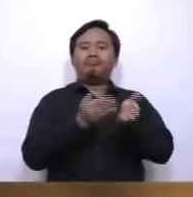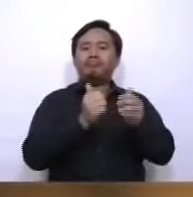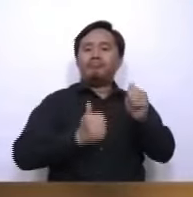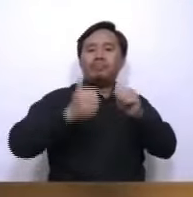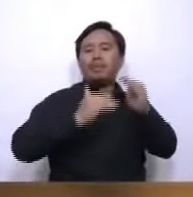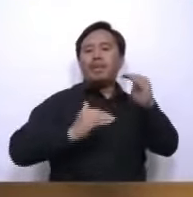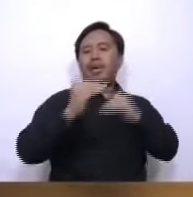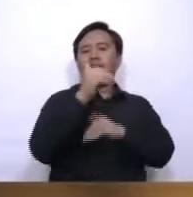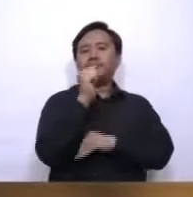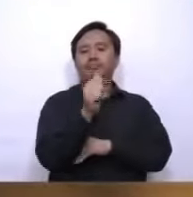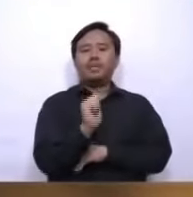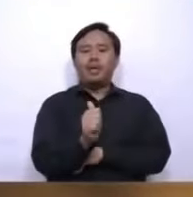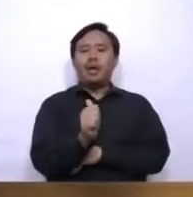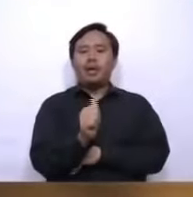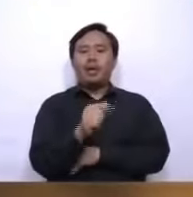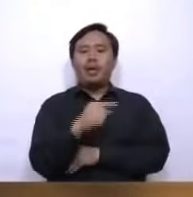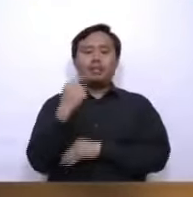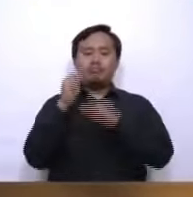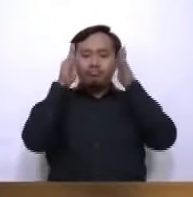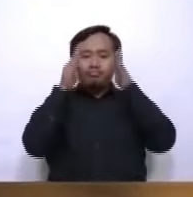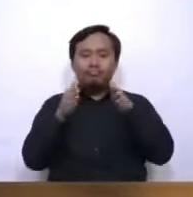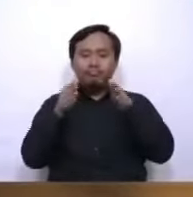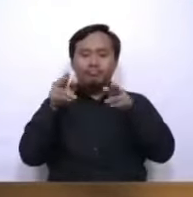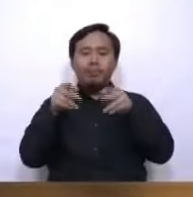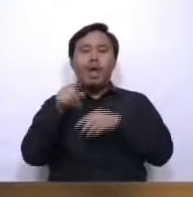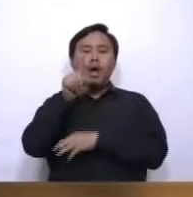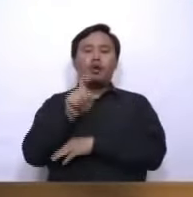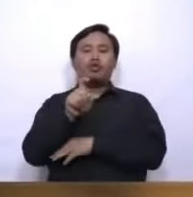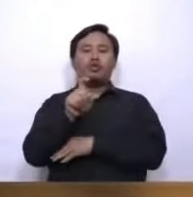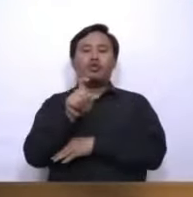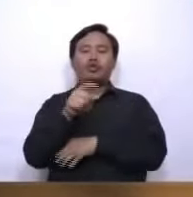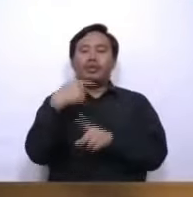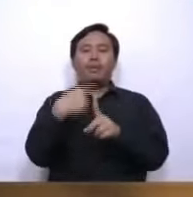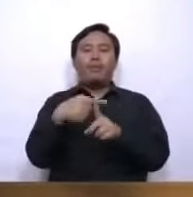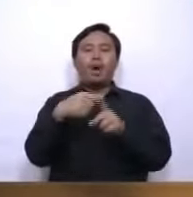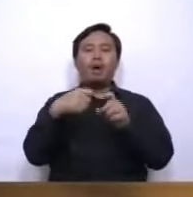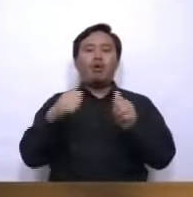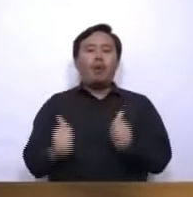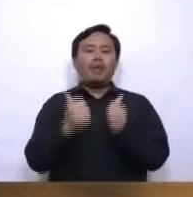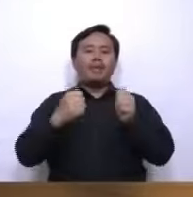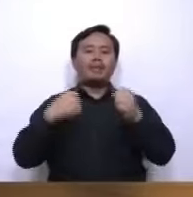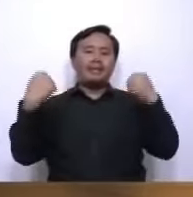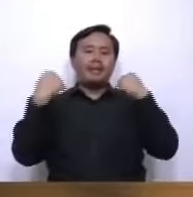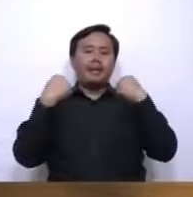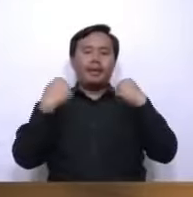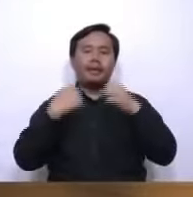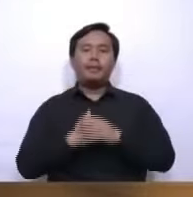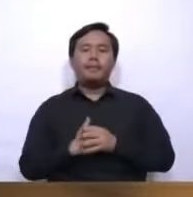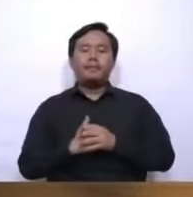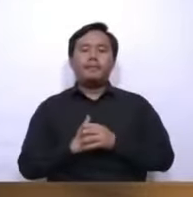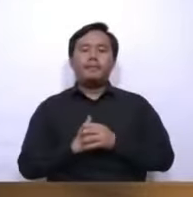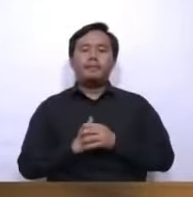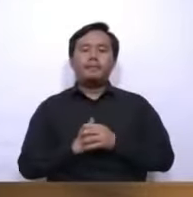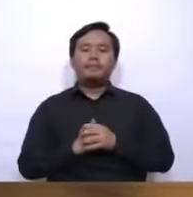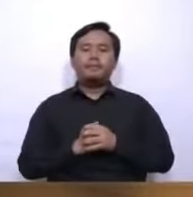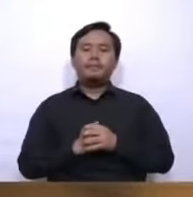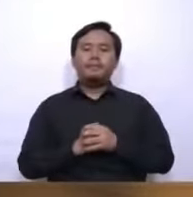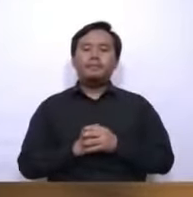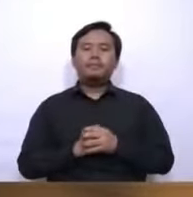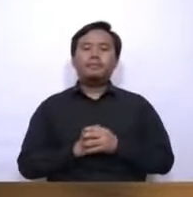Maka dengan perhatian, maka dengan peningkatan kualitas kesehatan, baik sarana, tenaga medis dan sebagainya,